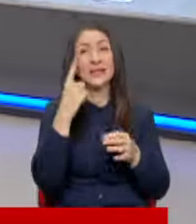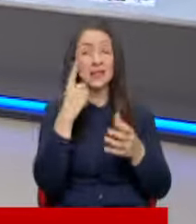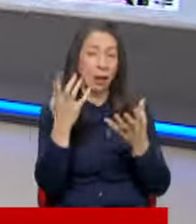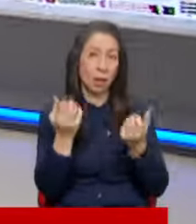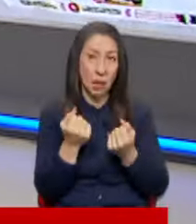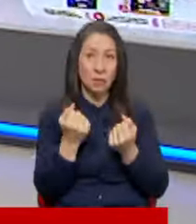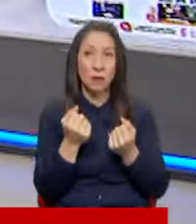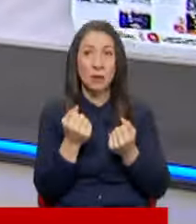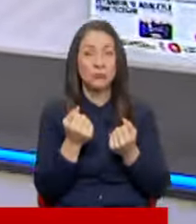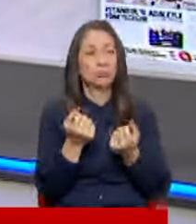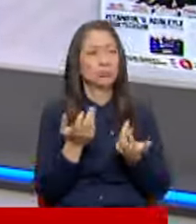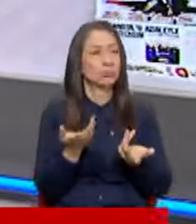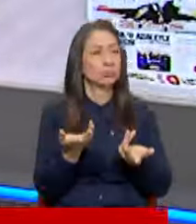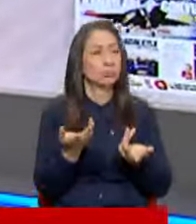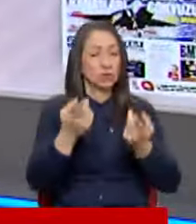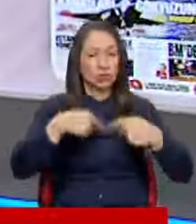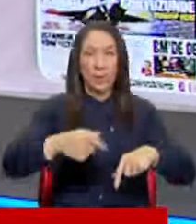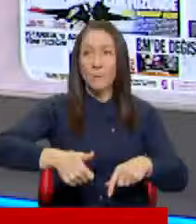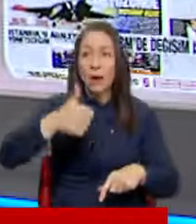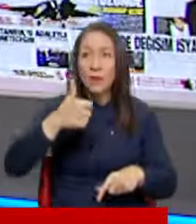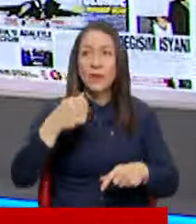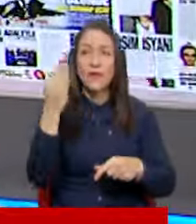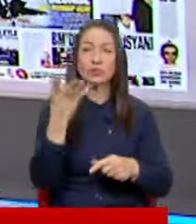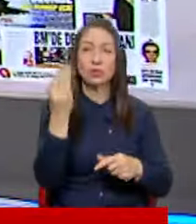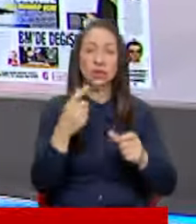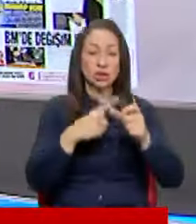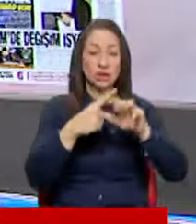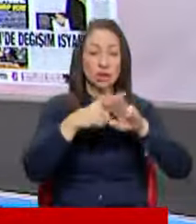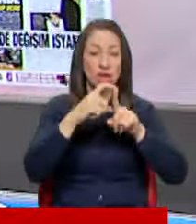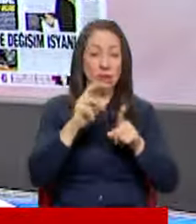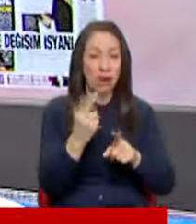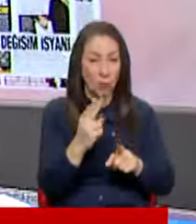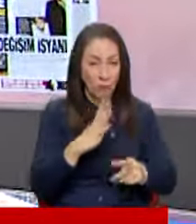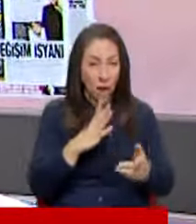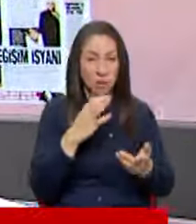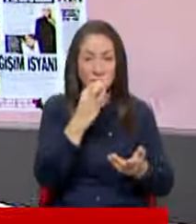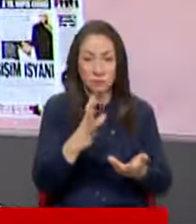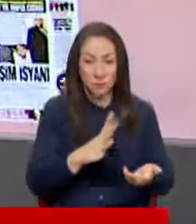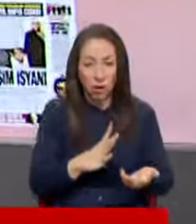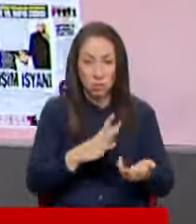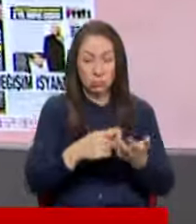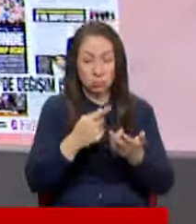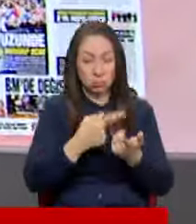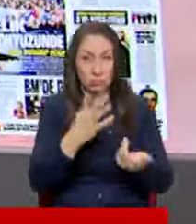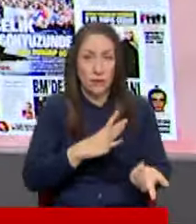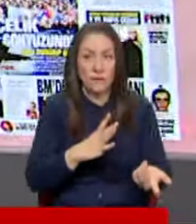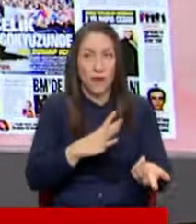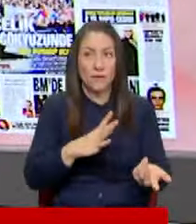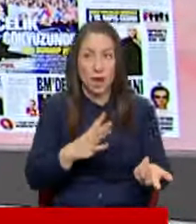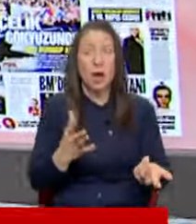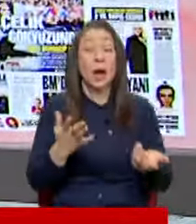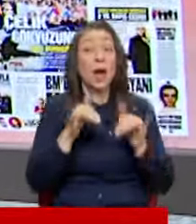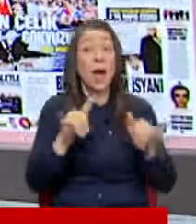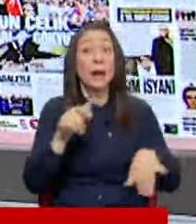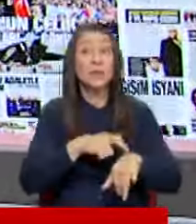Eee ya da Eee çevre Bakanlığından verilmiş olan chat raporları var bir takım raporlar var bir takım izinler var